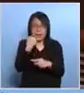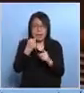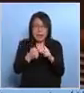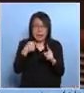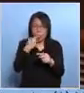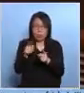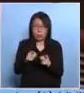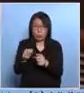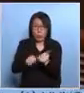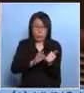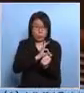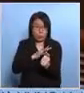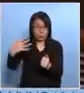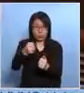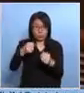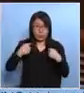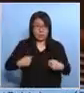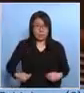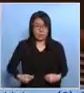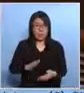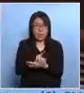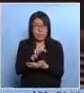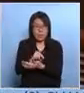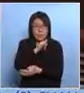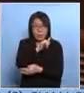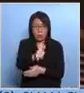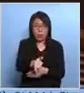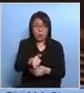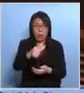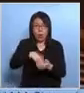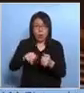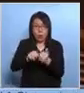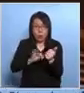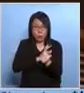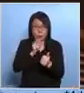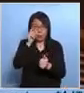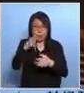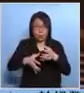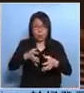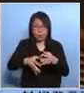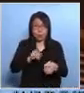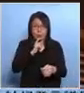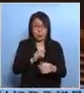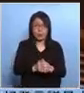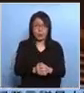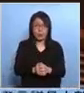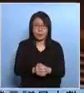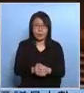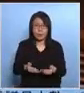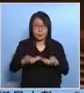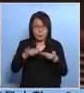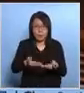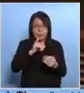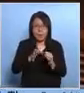的主席，她每年會去到內會的特別會議那裡呢去交代